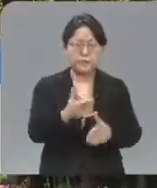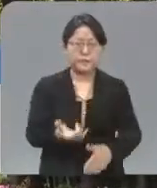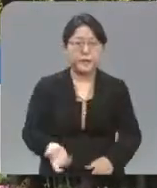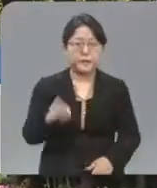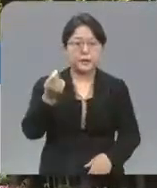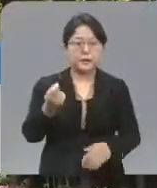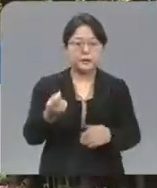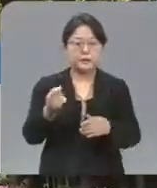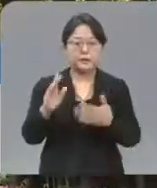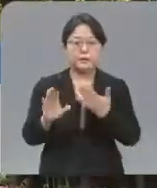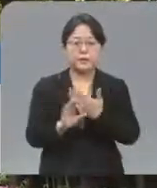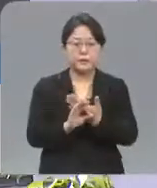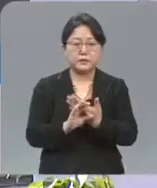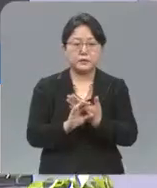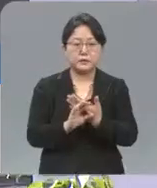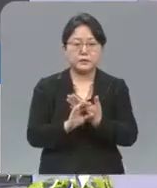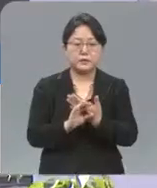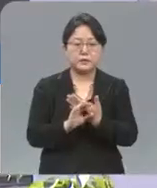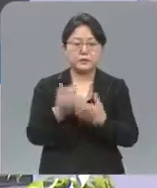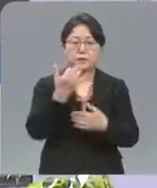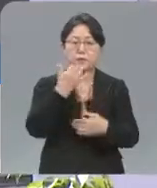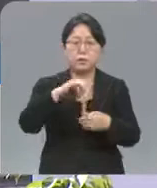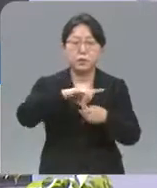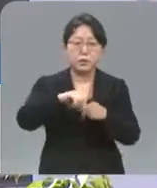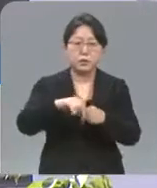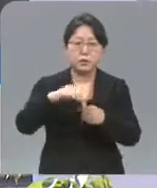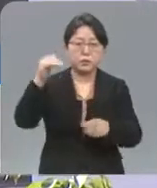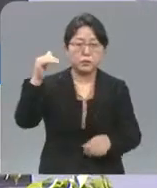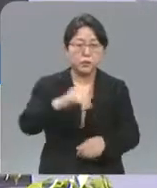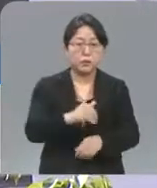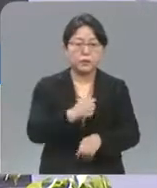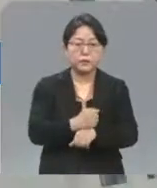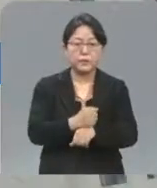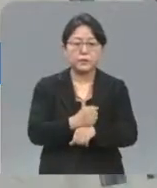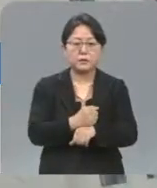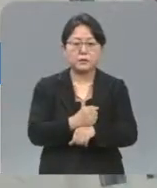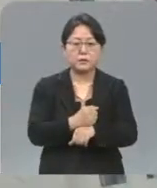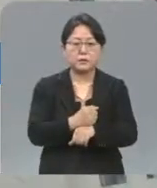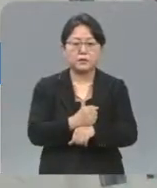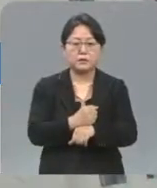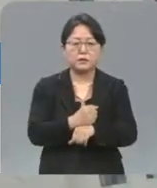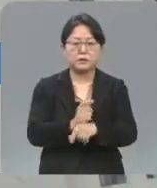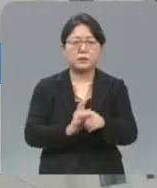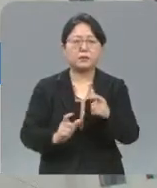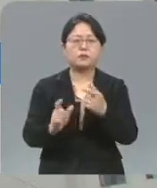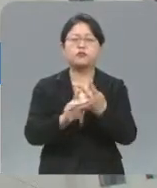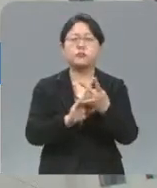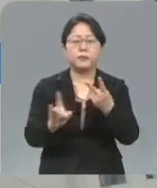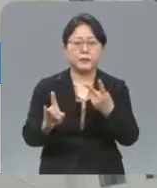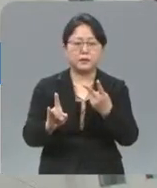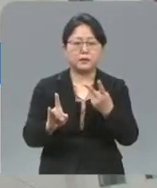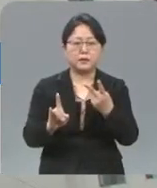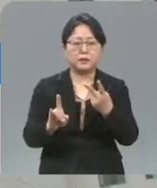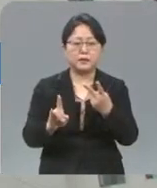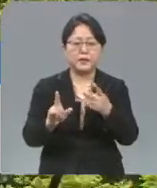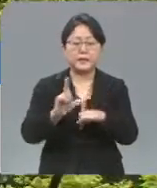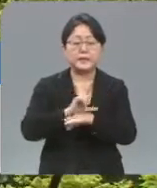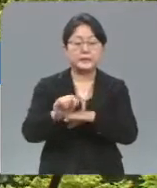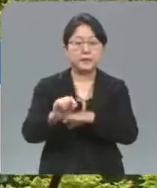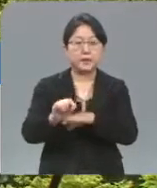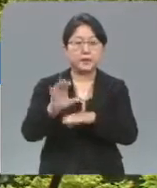가속되면 가속될수록 수도권의 주택가격이 하락하면 그 곱하기 2배로 해서